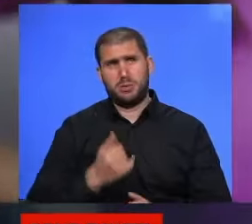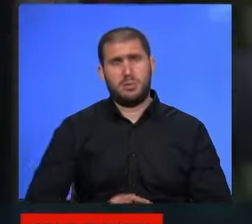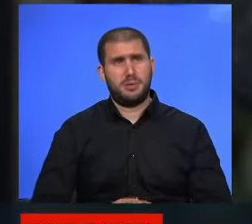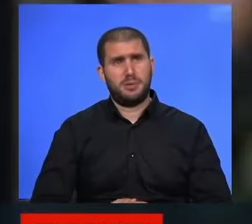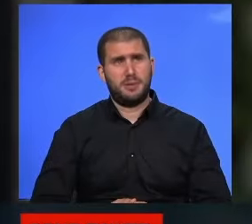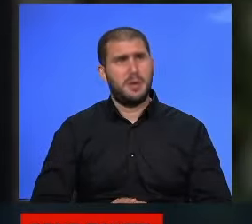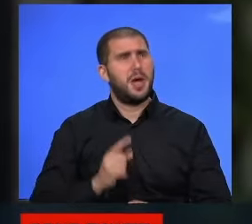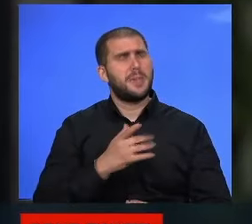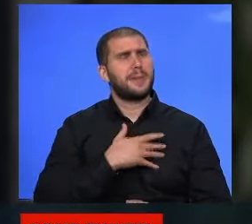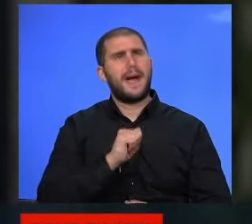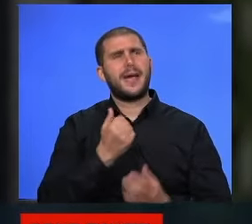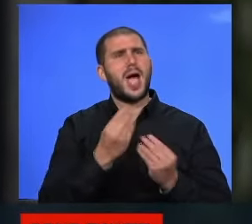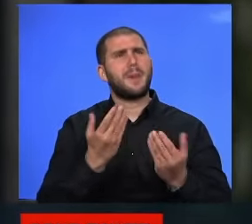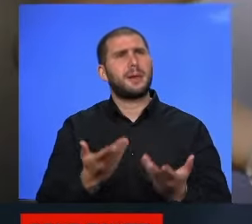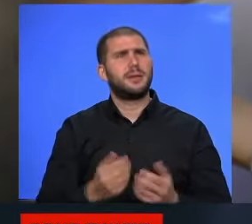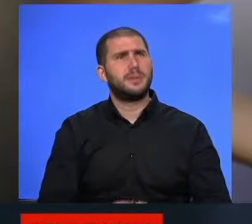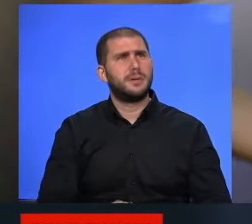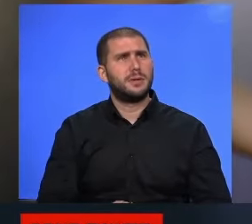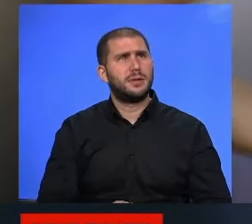What do you miss the most about it?